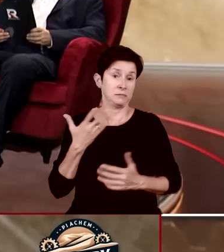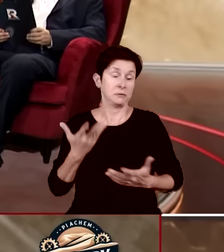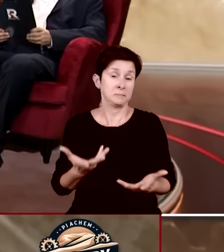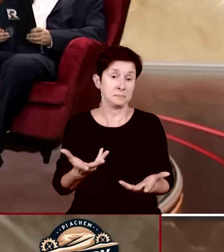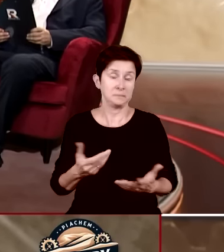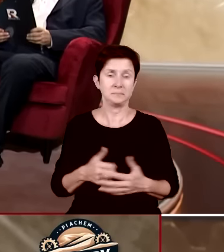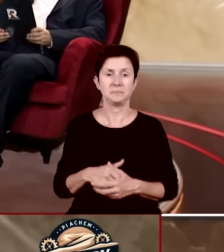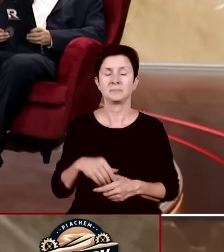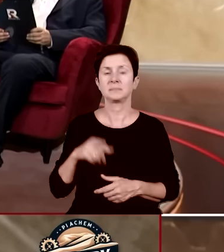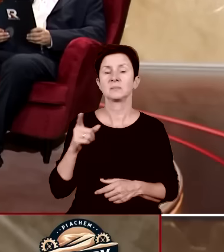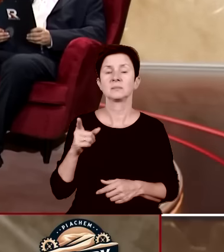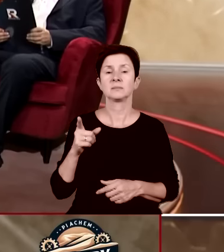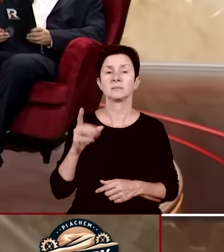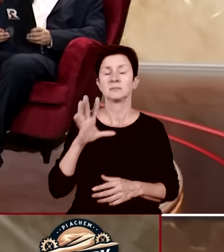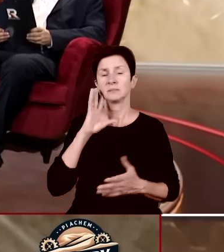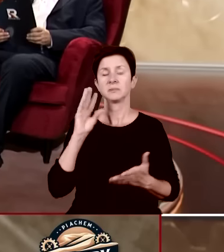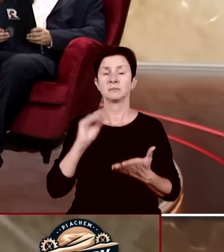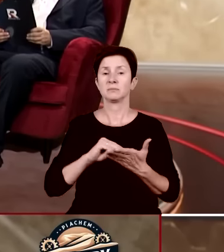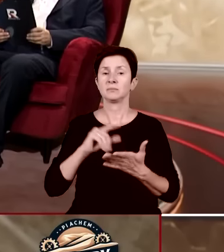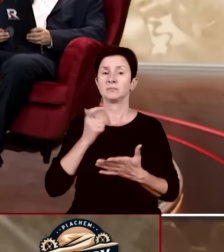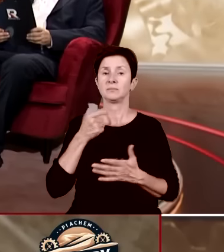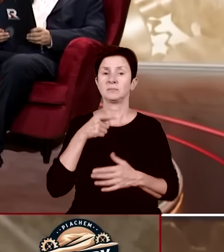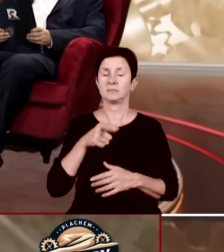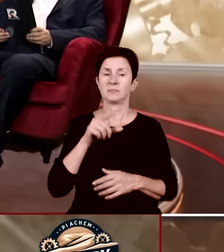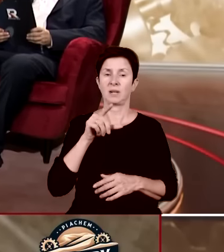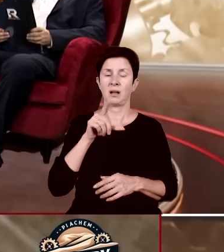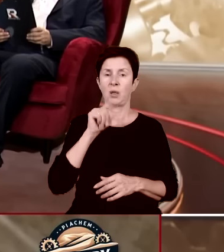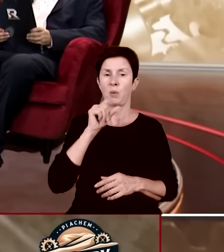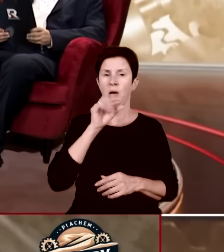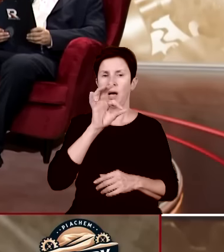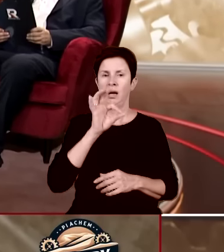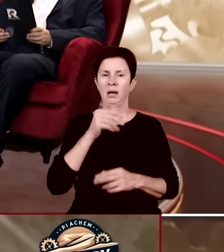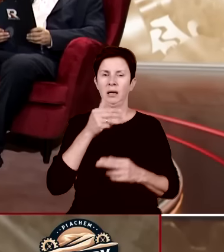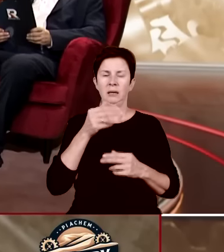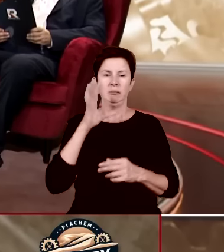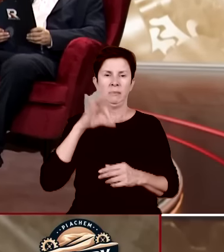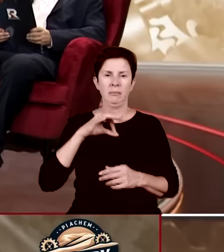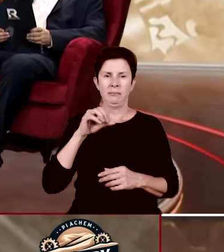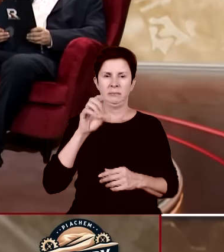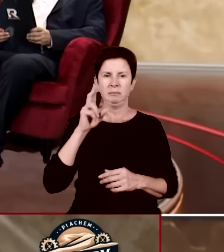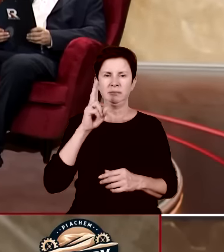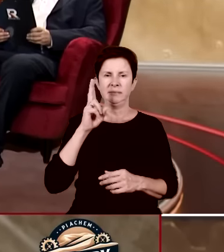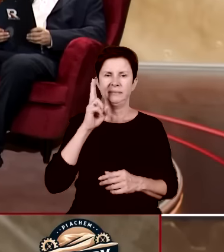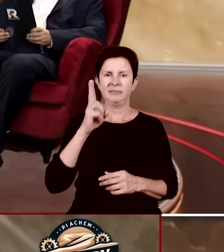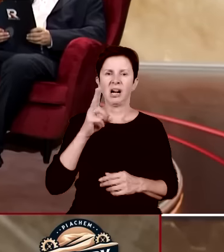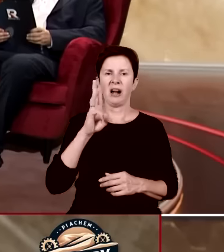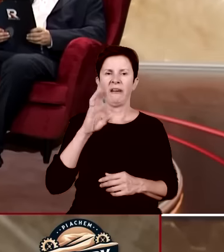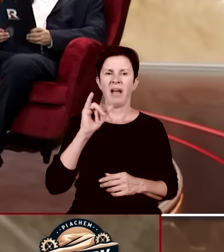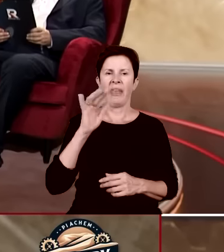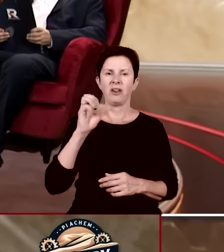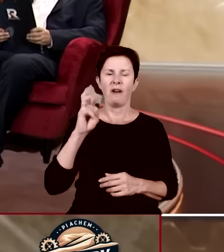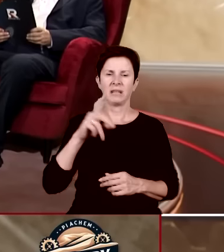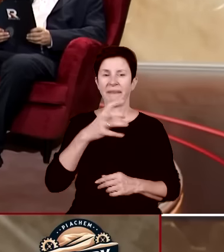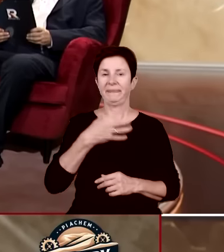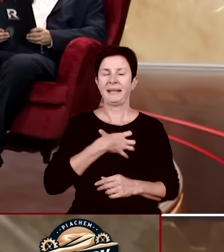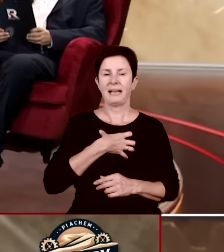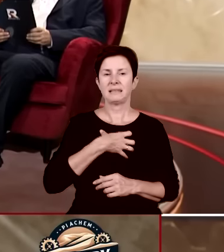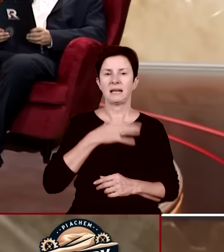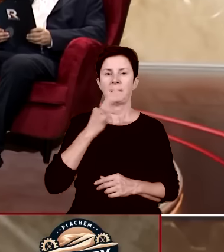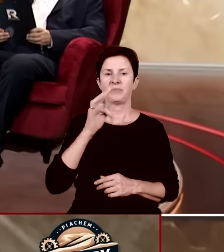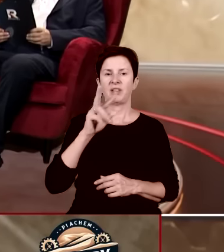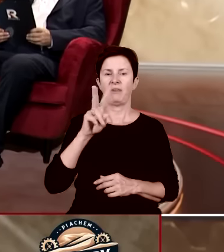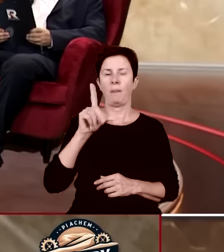ten, jeszcze wrócę do tego tweeta pana Kwiatkowskiego, czyli pana dyrektora TVP Sport,